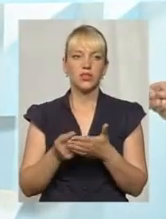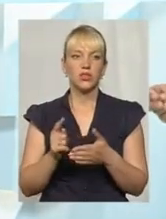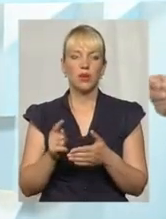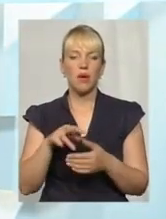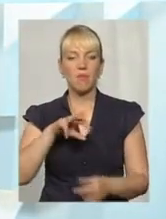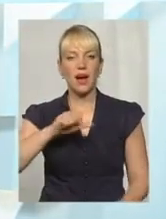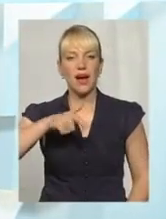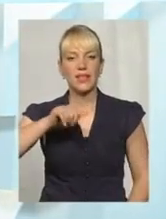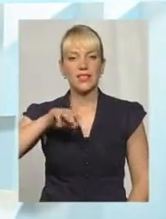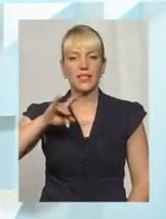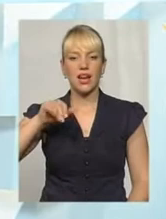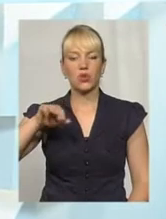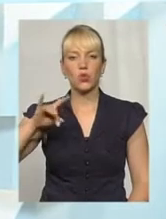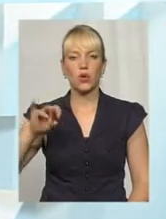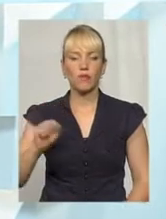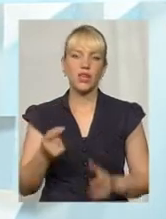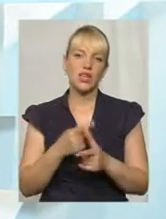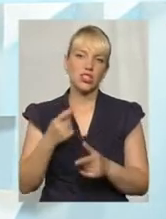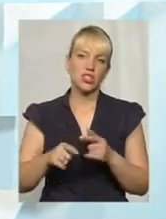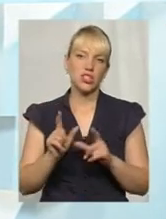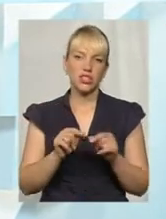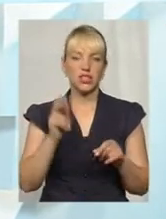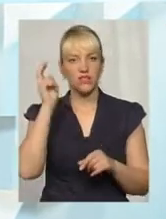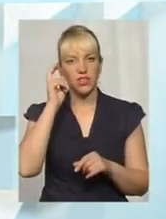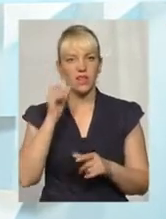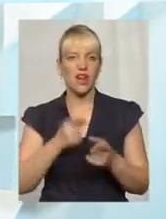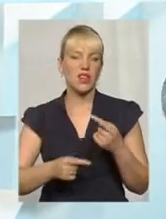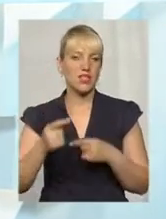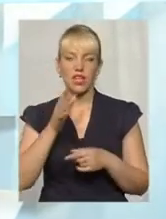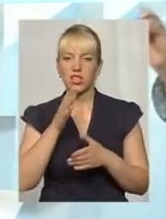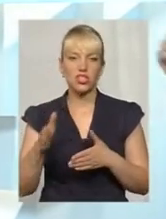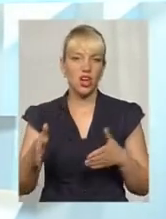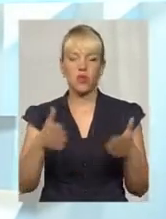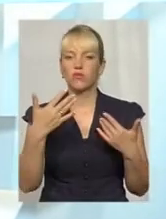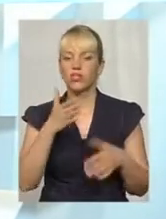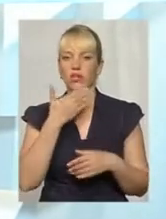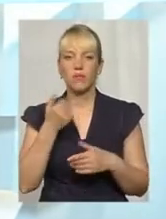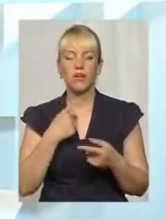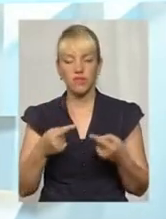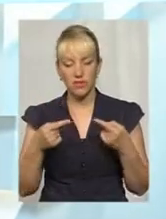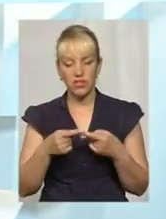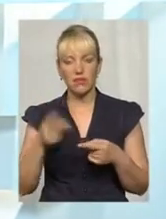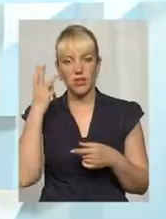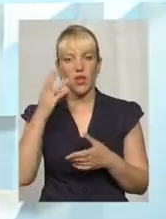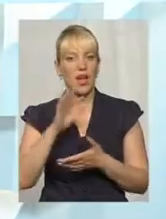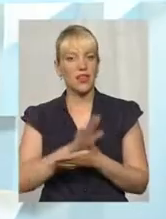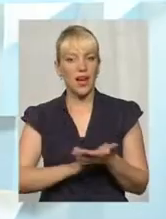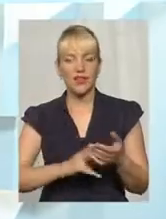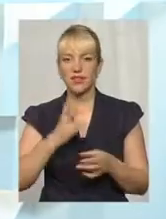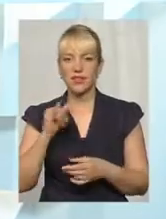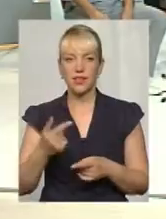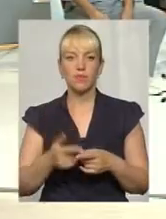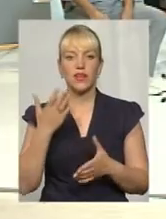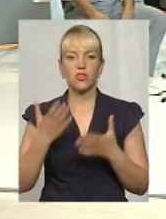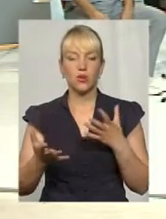проходити магістратуру чи їхати в Київ, а вже назад шляху нема. От я визначився, що в Хмельницькому, далі ні. Якщо приймальна